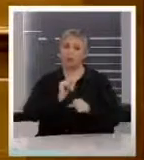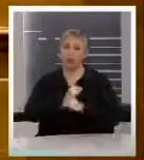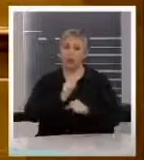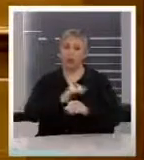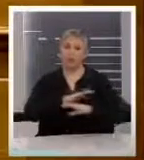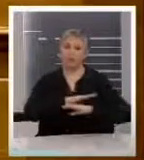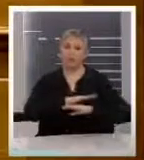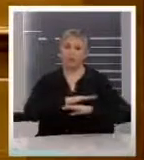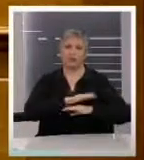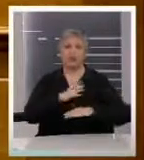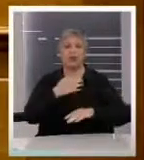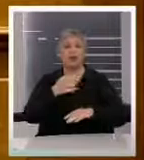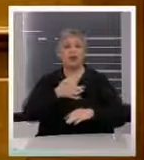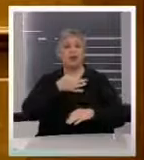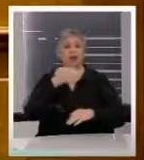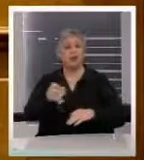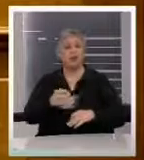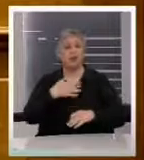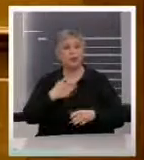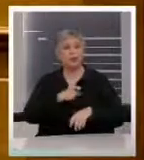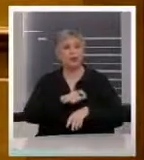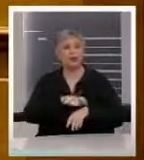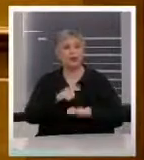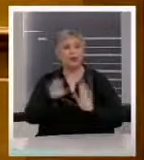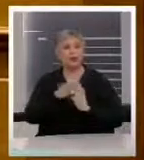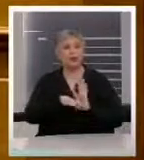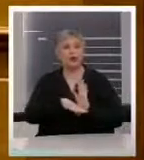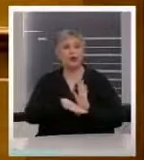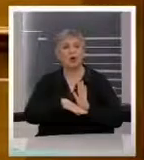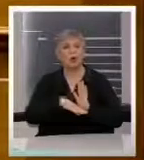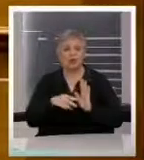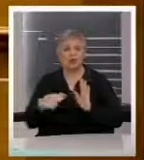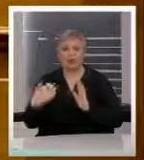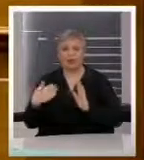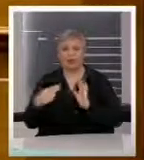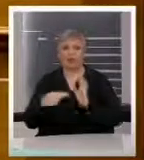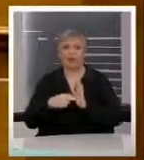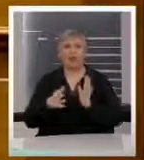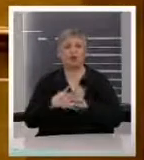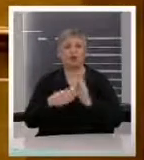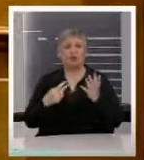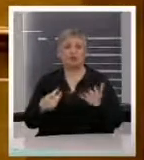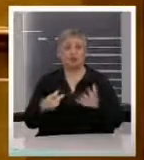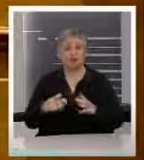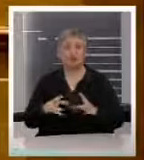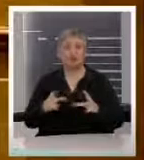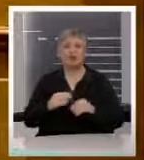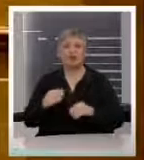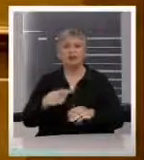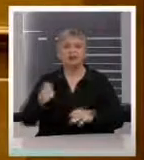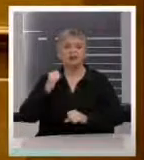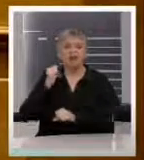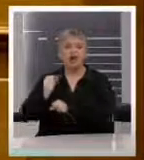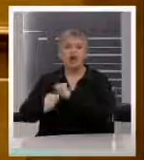να αναφέρω ότι το πρόγραμμα που τρέξαμε το 2017 για το έτος εθνοφυλακής